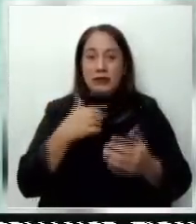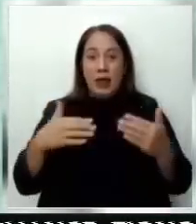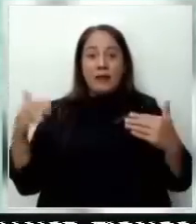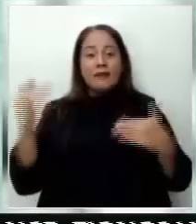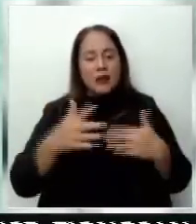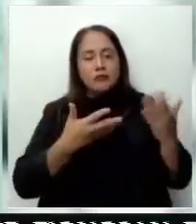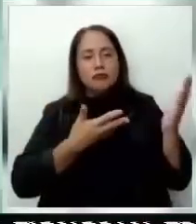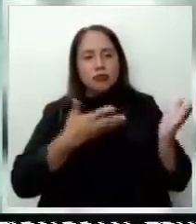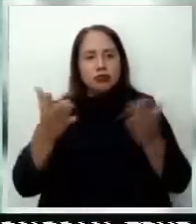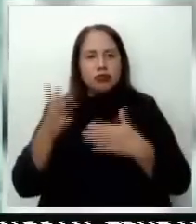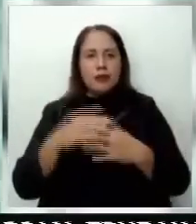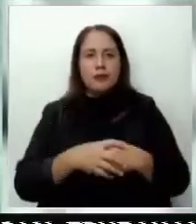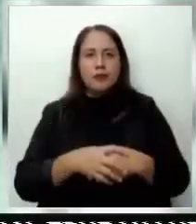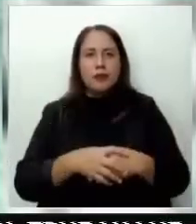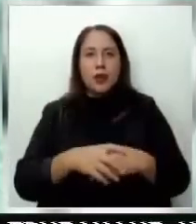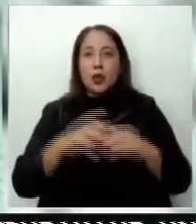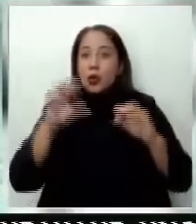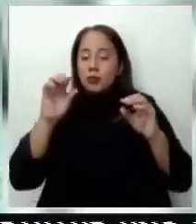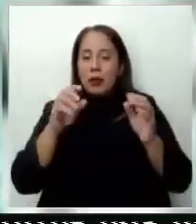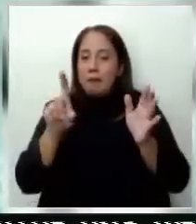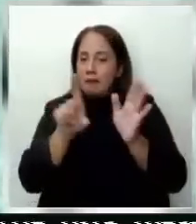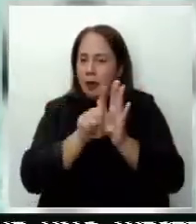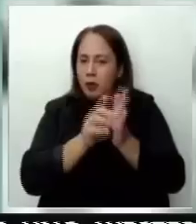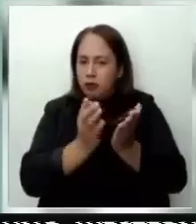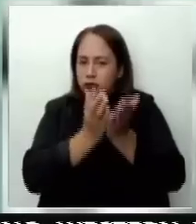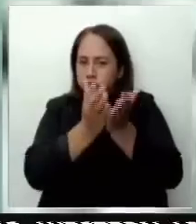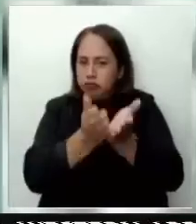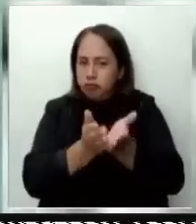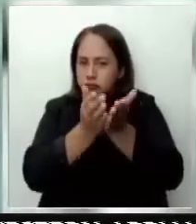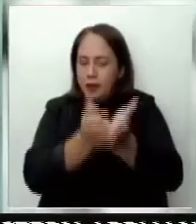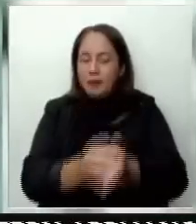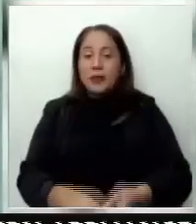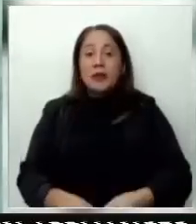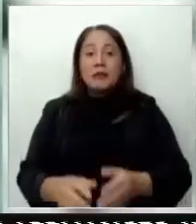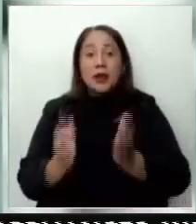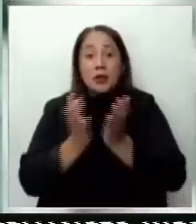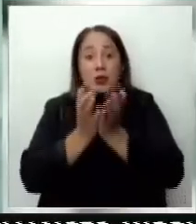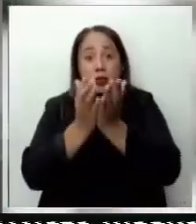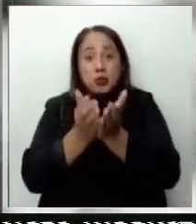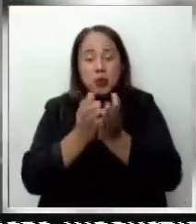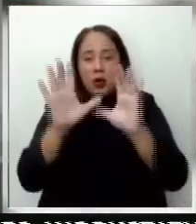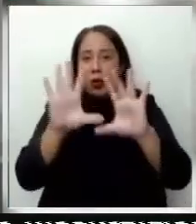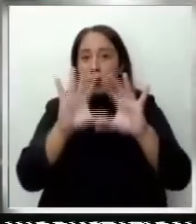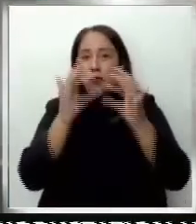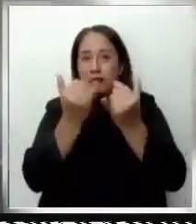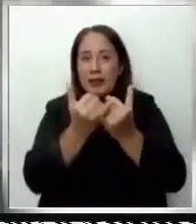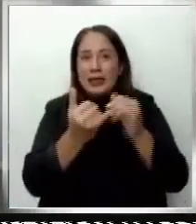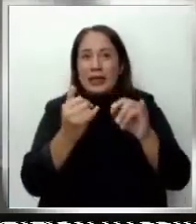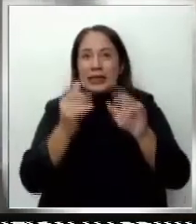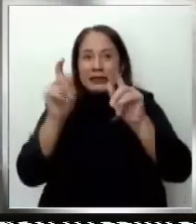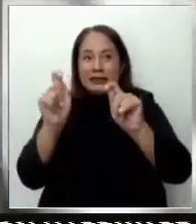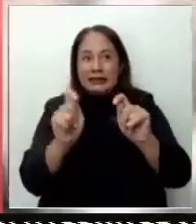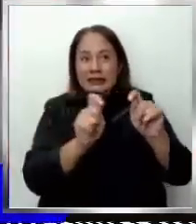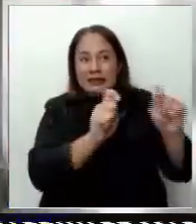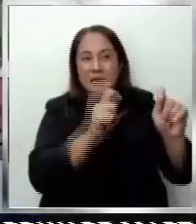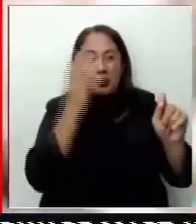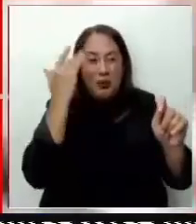ang no-sail policy. Pinayuhan na rin ang mga shipping lines na umangkla sa mga ligtas sa pantalan habang may bagyo.